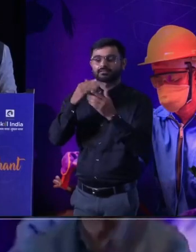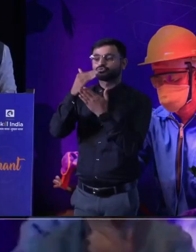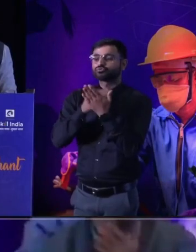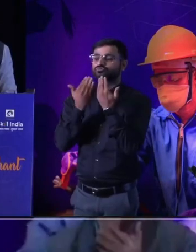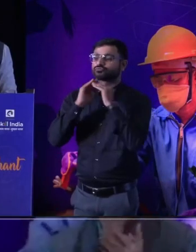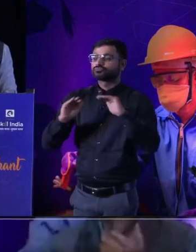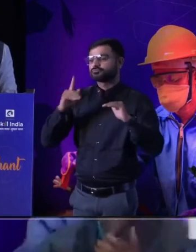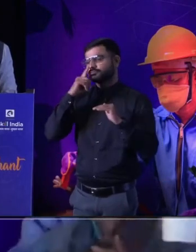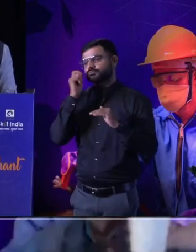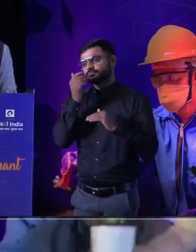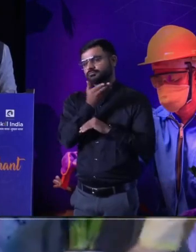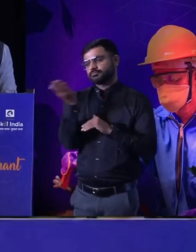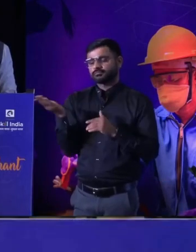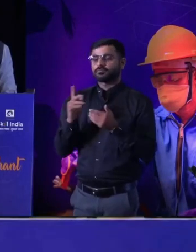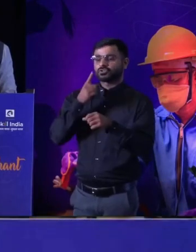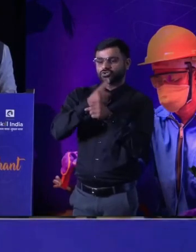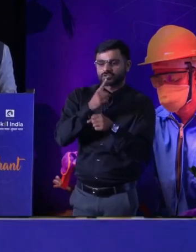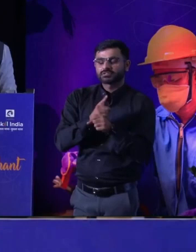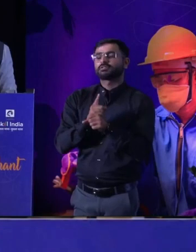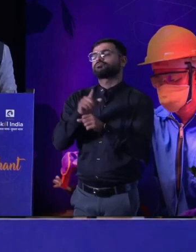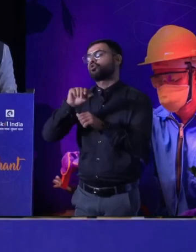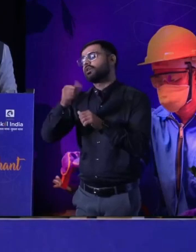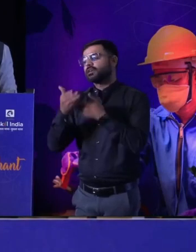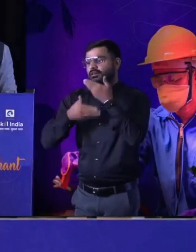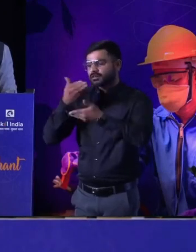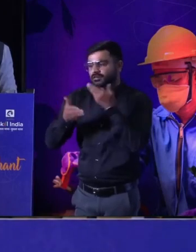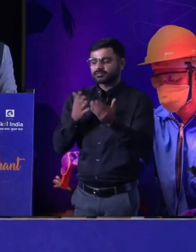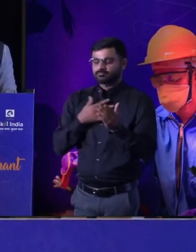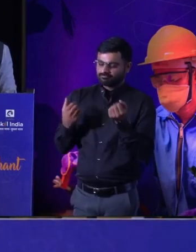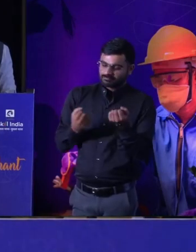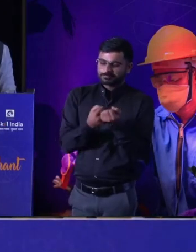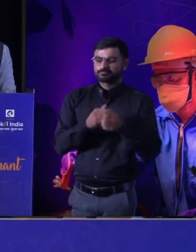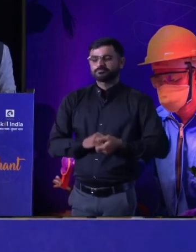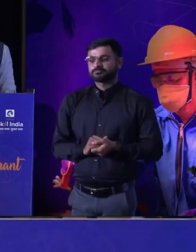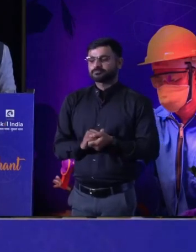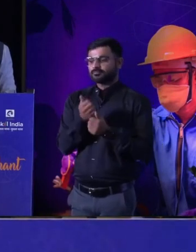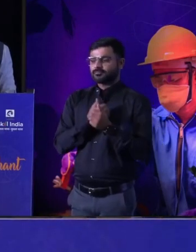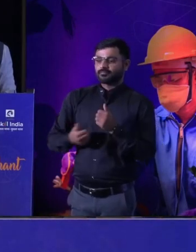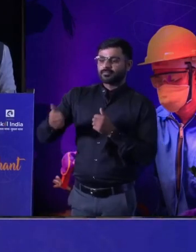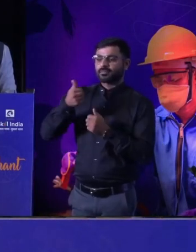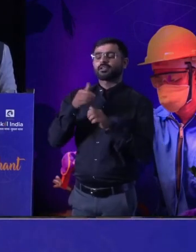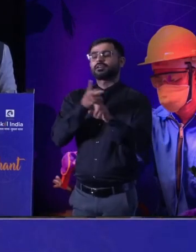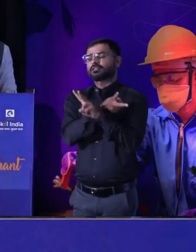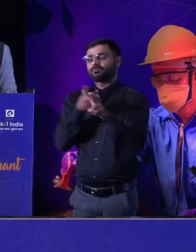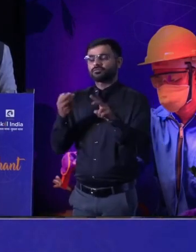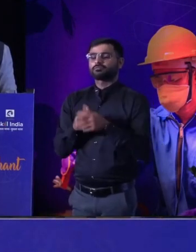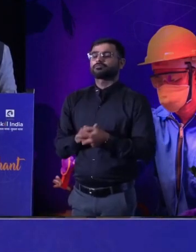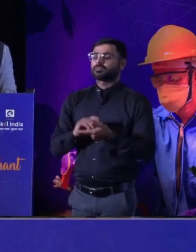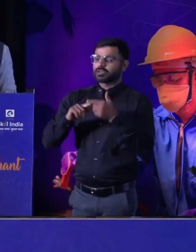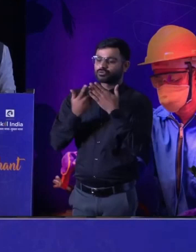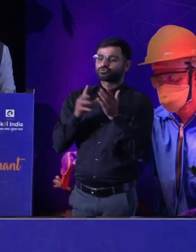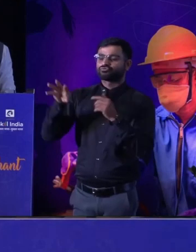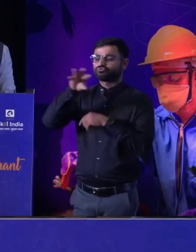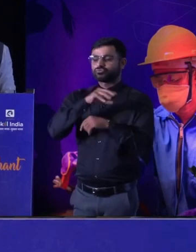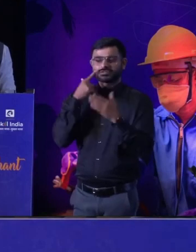छात्र छात्रागण, उनके शिक्षक अभिभावकगण, मेरे सहयोगी सेक्टर स्किल काउंसिल आए हुए लोग, जनसंख्यान